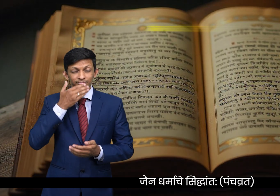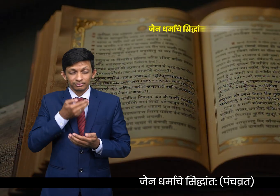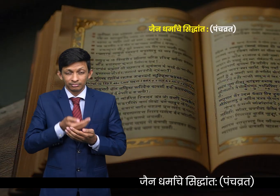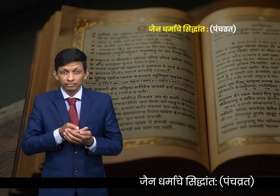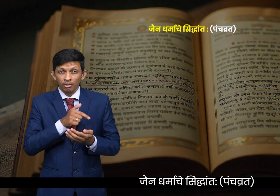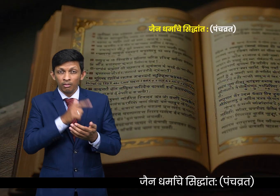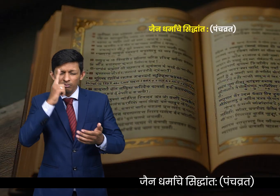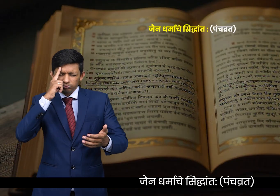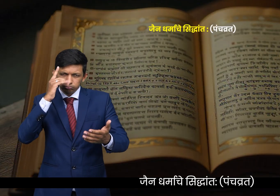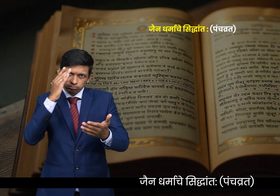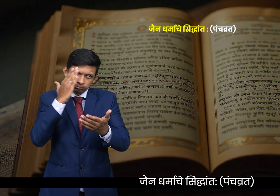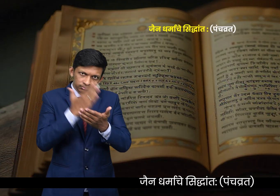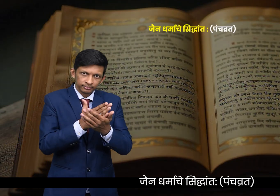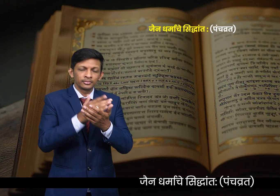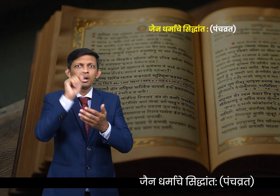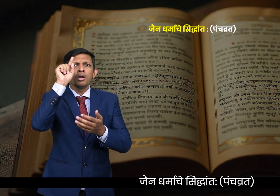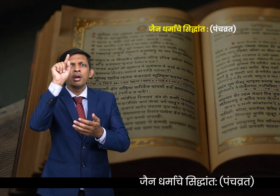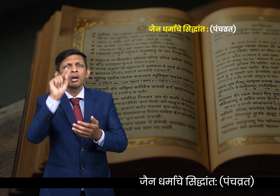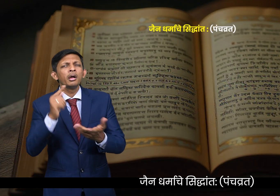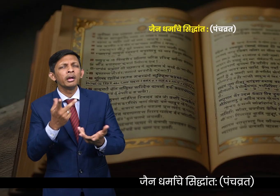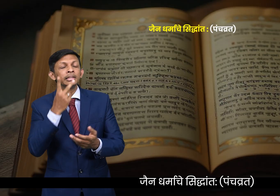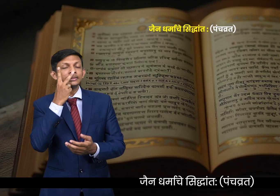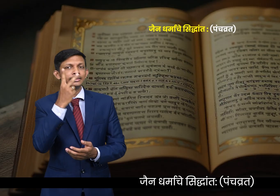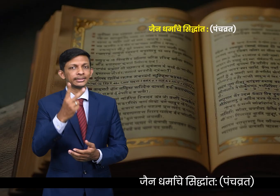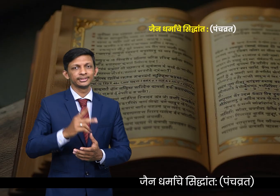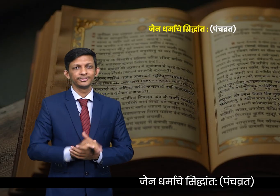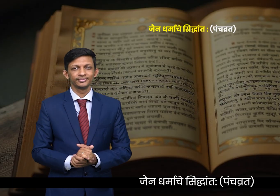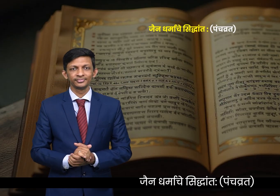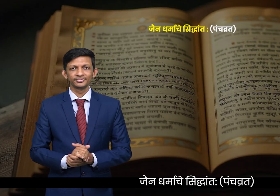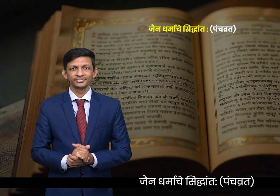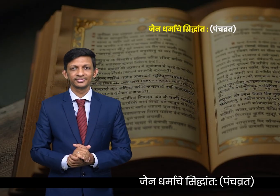जैन धर्माचे सिद्धांत: पंचव्रत,